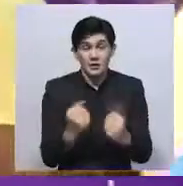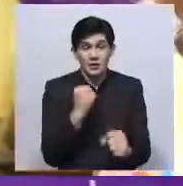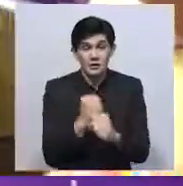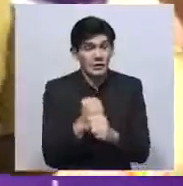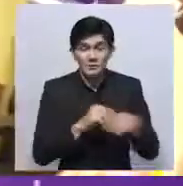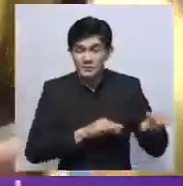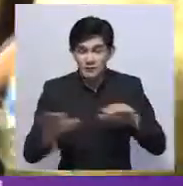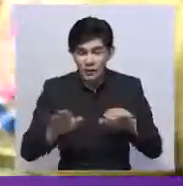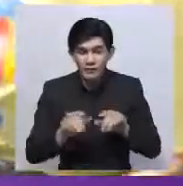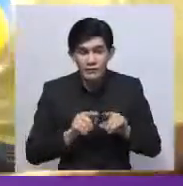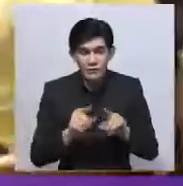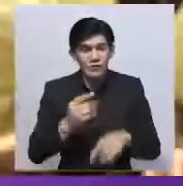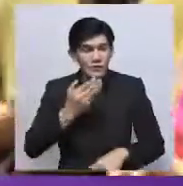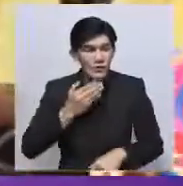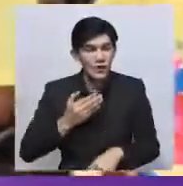างมันด้วยกัน